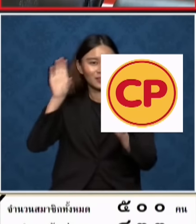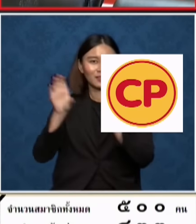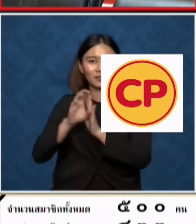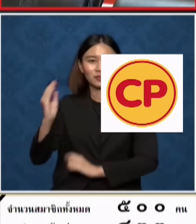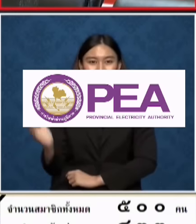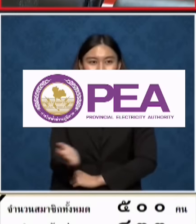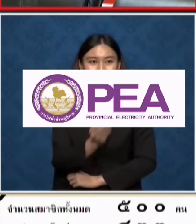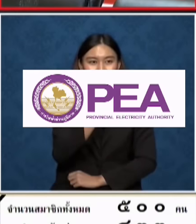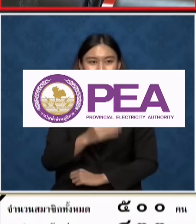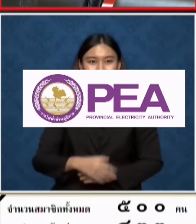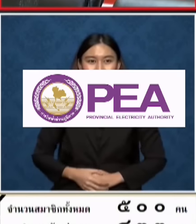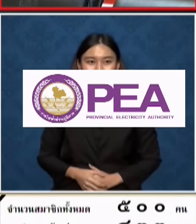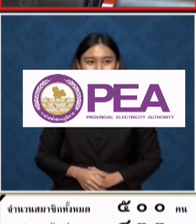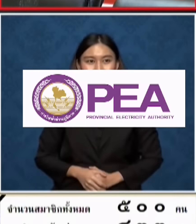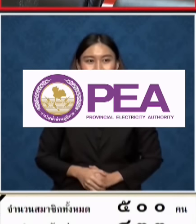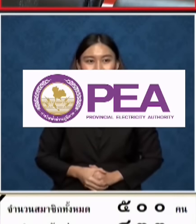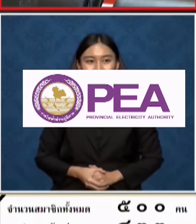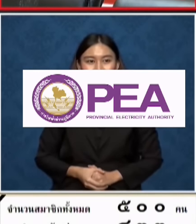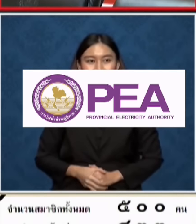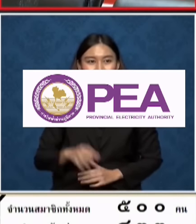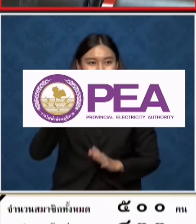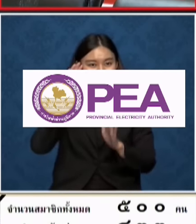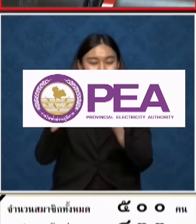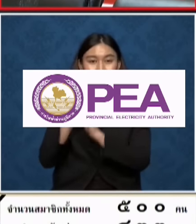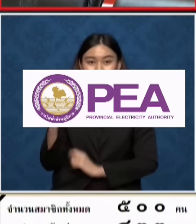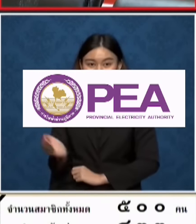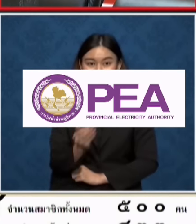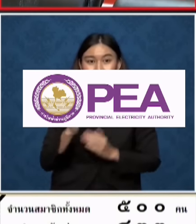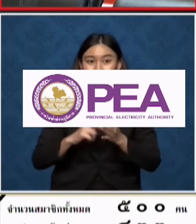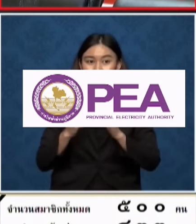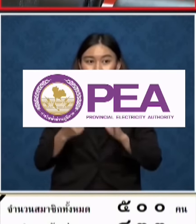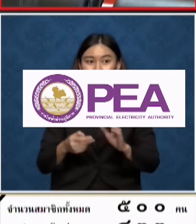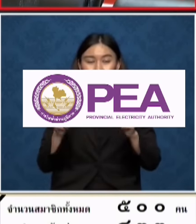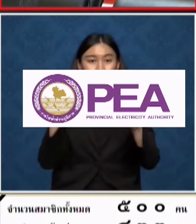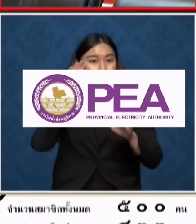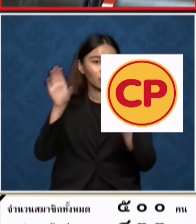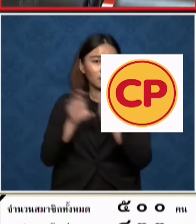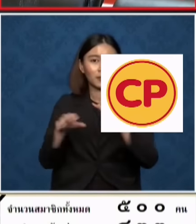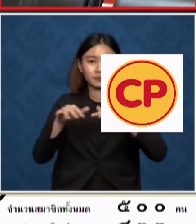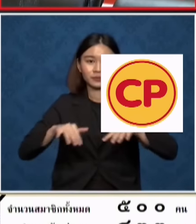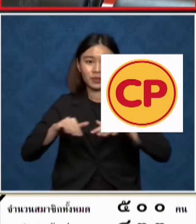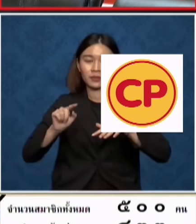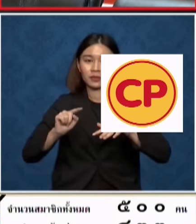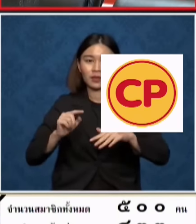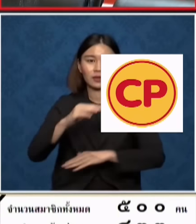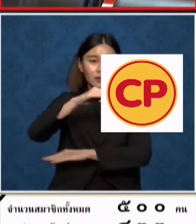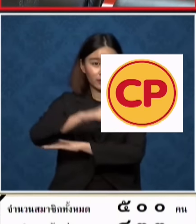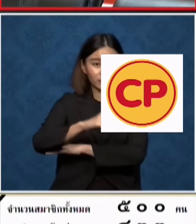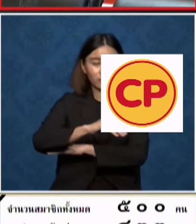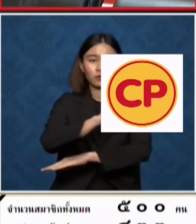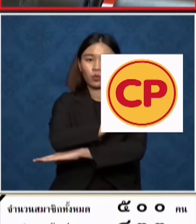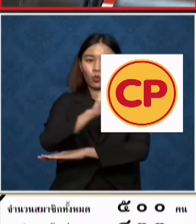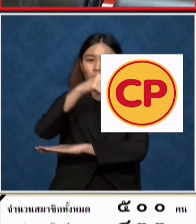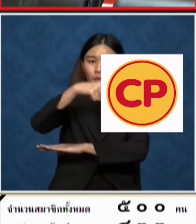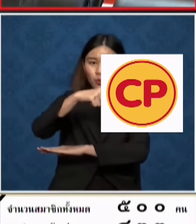แล้วก็ยังมีในส่วนของกรรมาธิการด้วยโดยที่ช่วงเย็นของวันที่มีประชุมเนี่ยจะมีภาพอาหารกองอยู่บนโต๊ะแต่ทีนี้ค